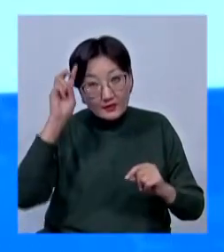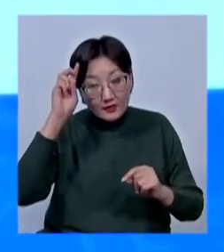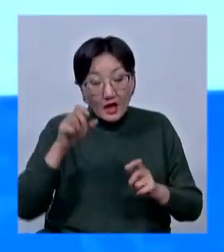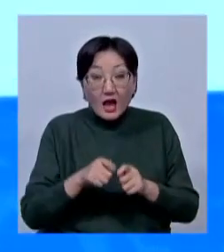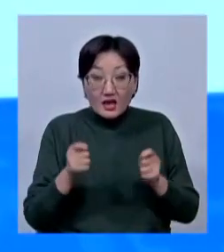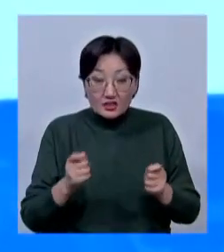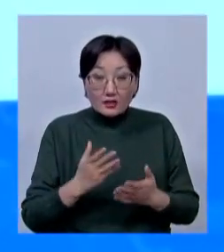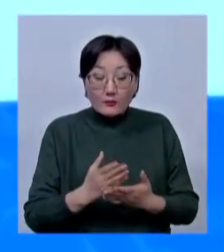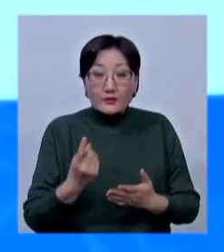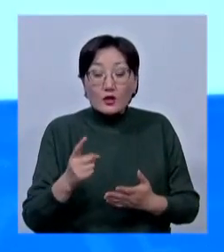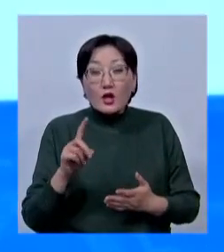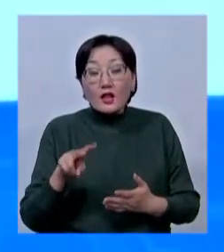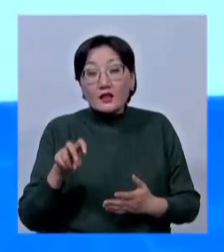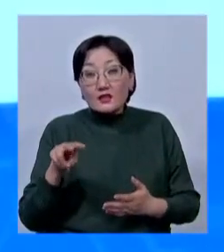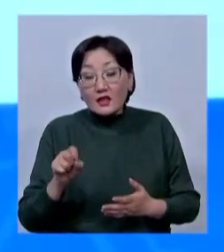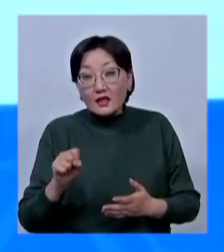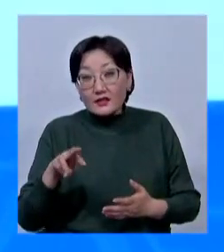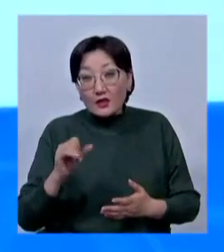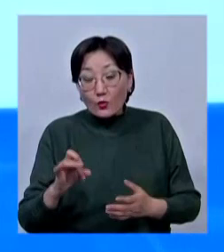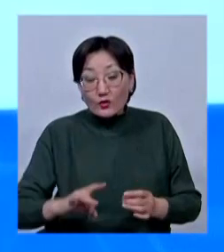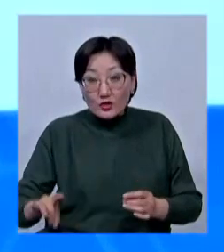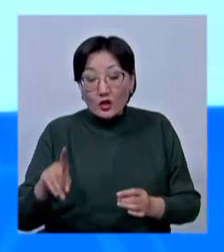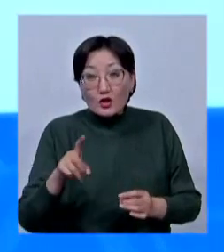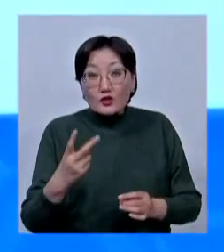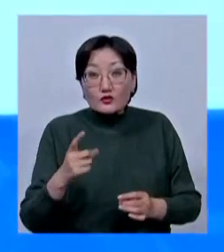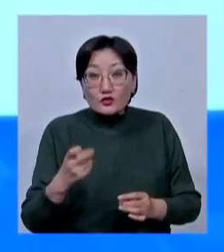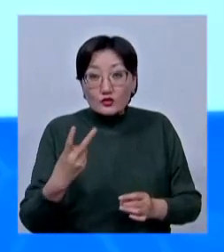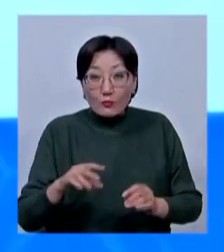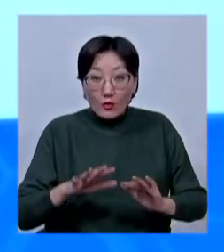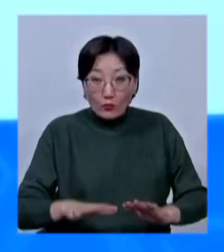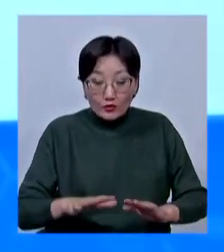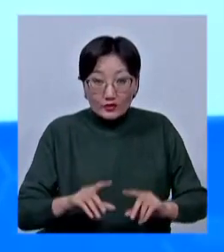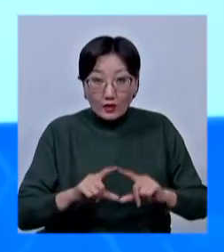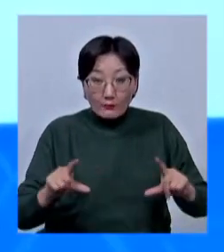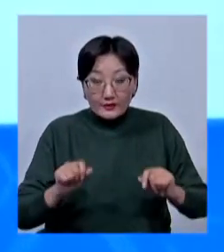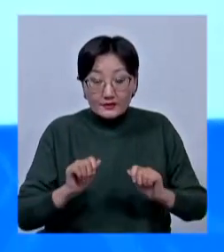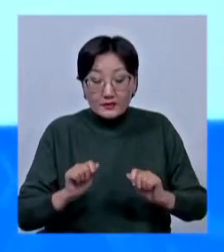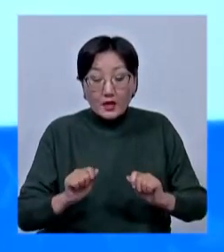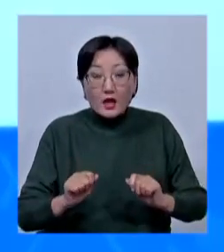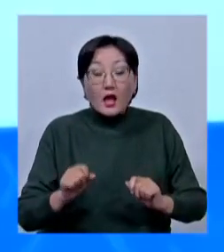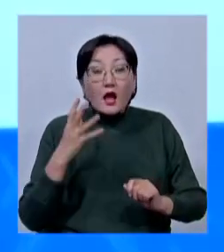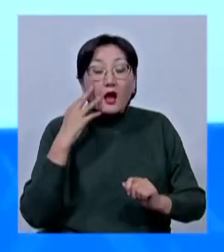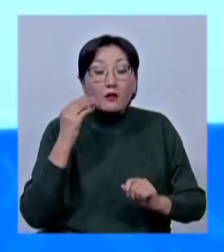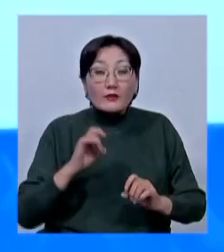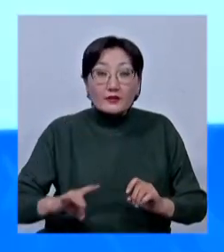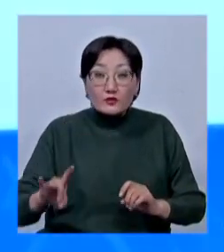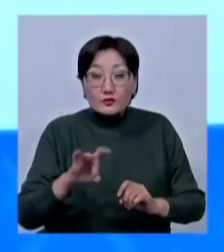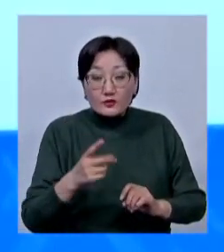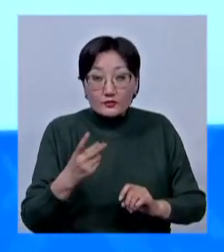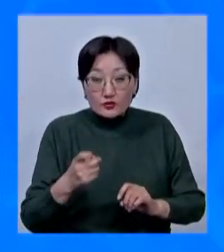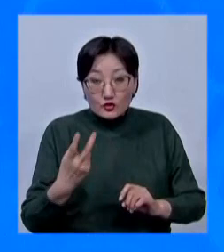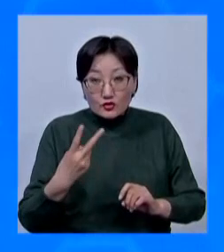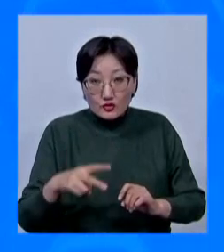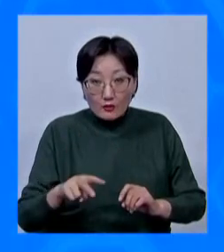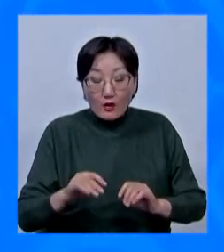Алатау ауданындағы 120 орындық балабақша, 84-ші. Сол жаңағы Алмалы ауданындағы 120 орындық жаңа